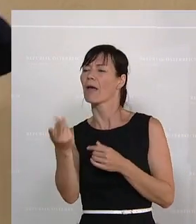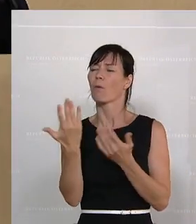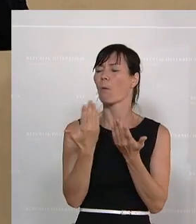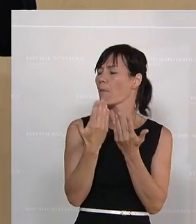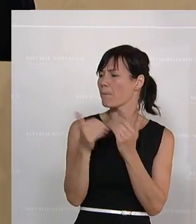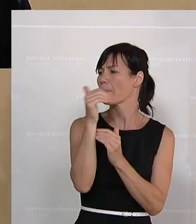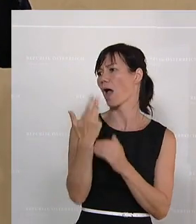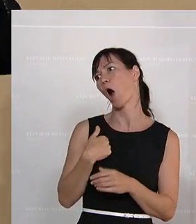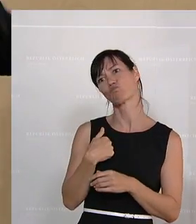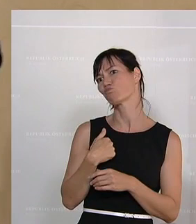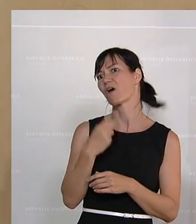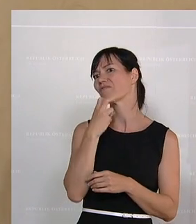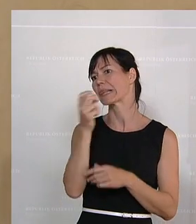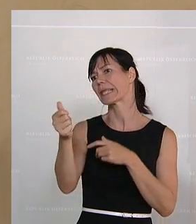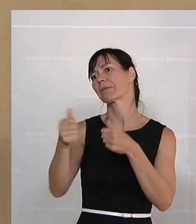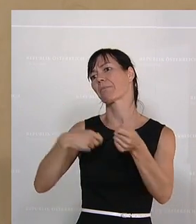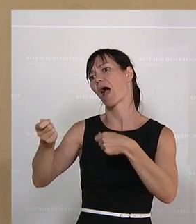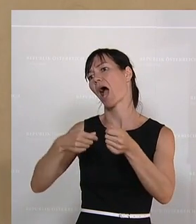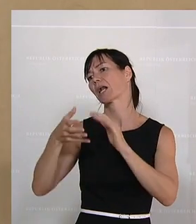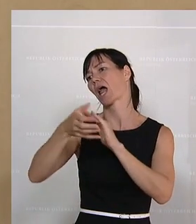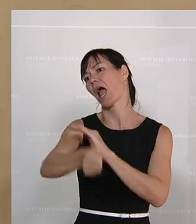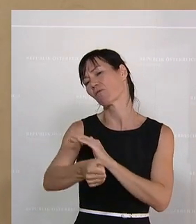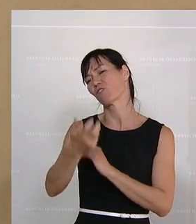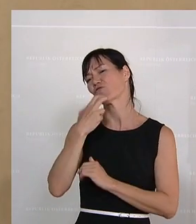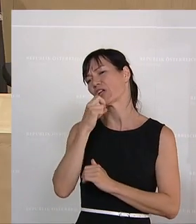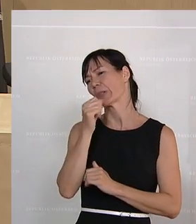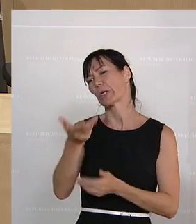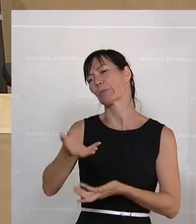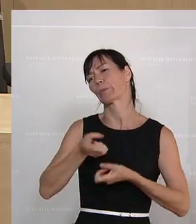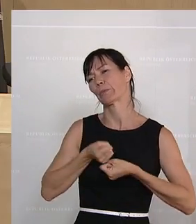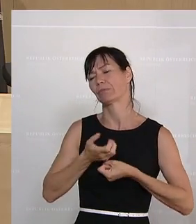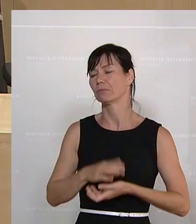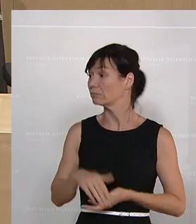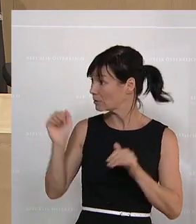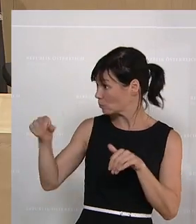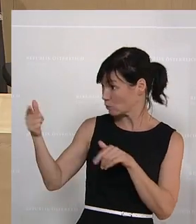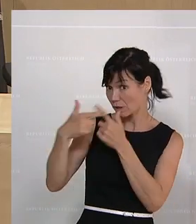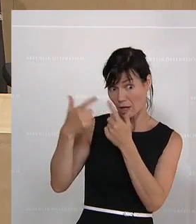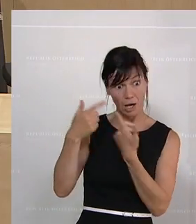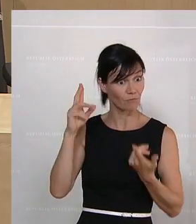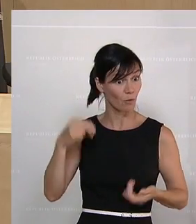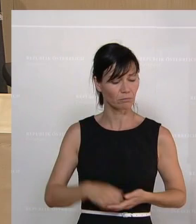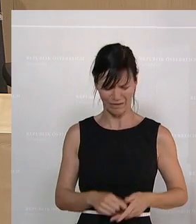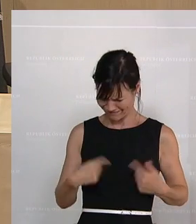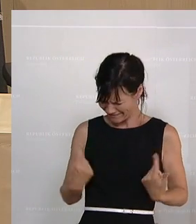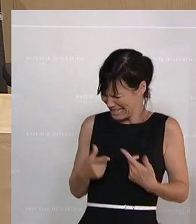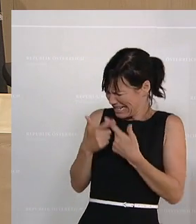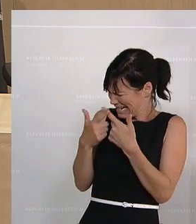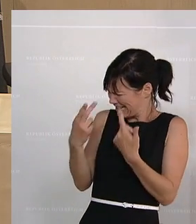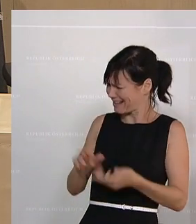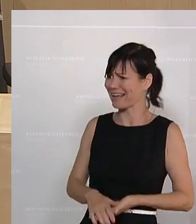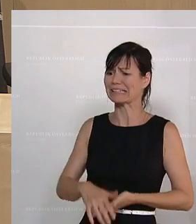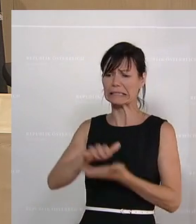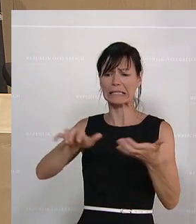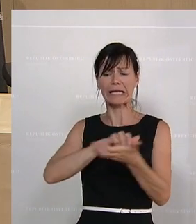wir wollen nicht in den markt eingreifen das müssen verkehr nicht wir sie müssen erklären wieso es hier die bilder gibt krisengewinner die